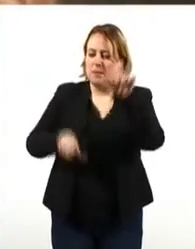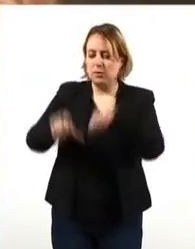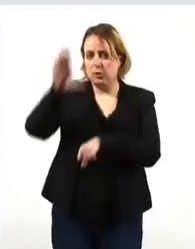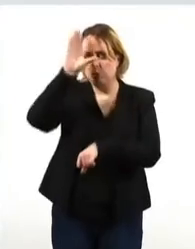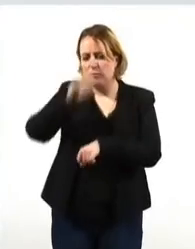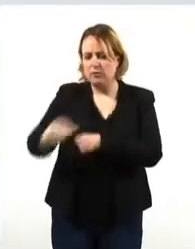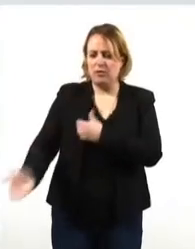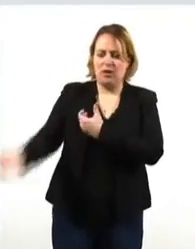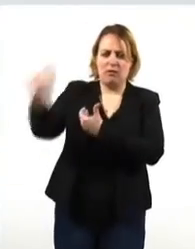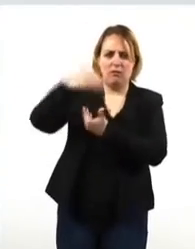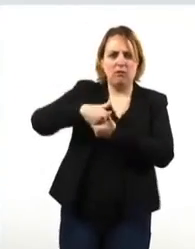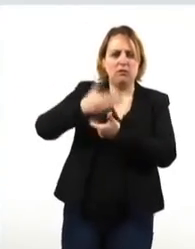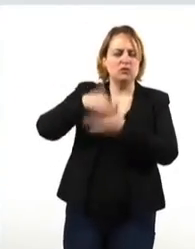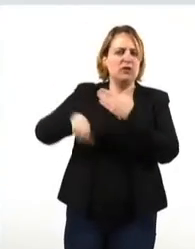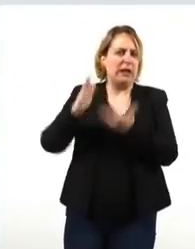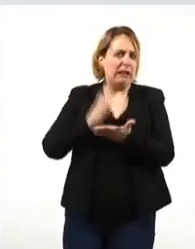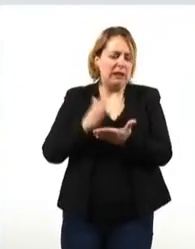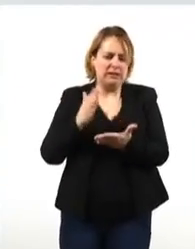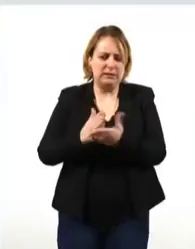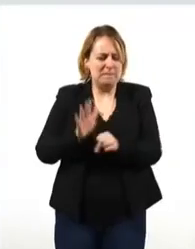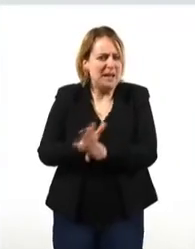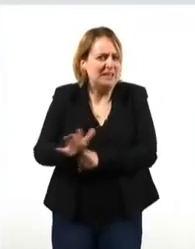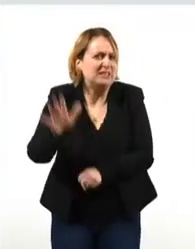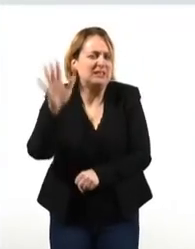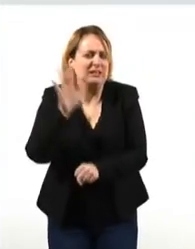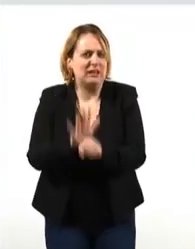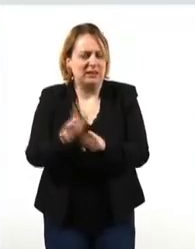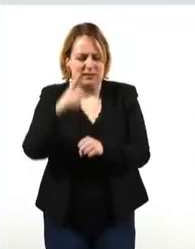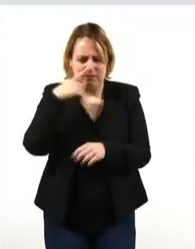nous en parler, et je trouve ça assez dommage parce que